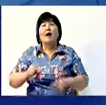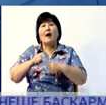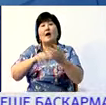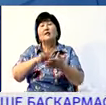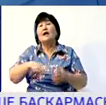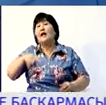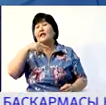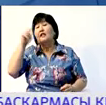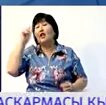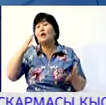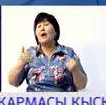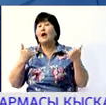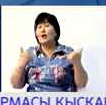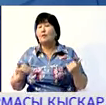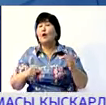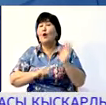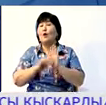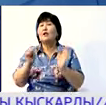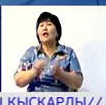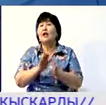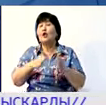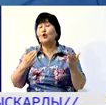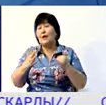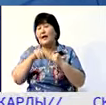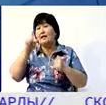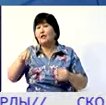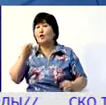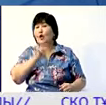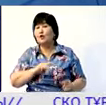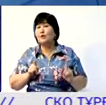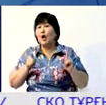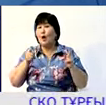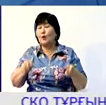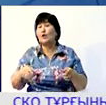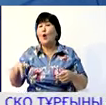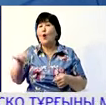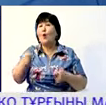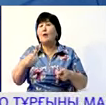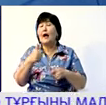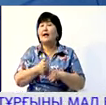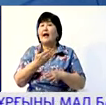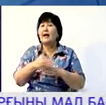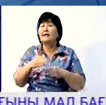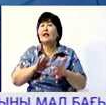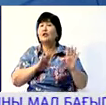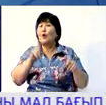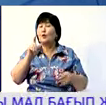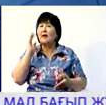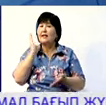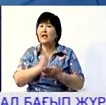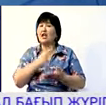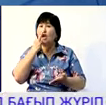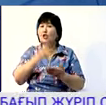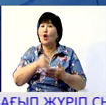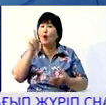Жалғастырамыз. Ресейден білім алып, биыл қолдарына дипломы тиетін жерлестеріміздің жұмысқа орналасуына облыс әкімінің салалық орынбасарлары тікелей жауапты